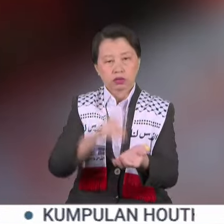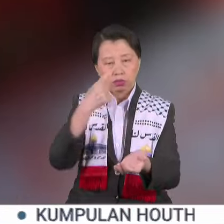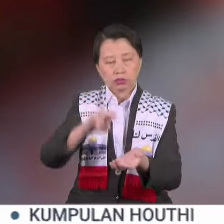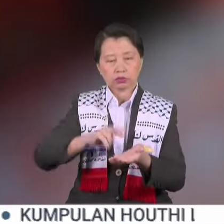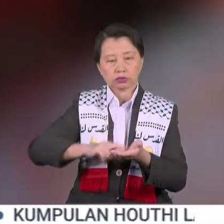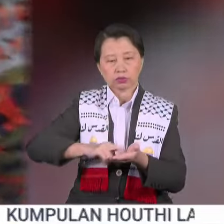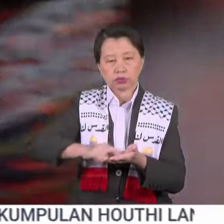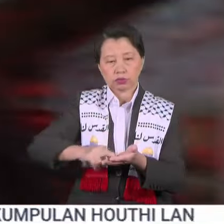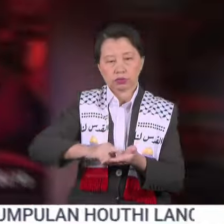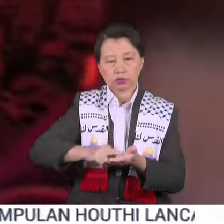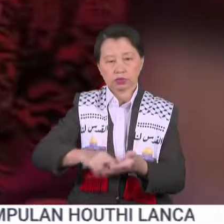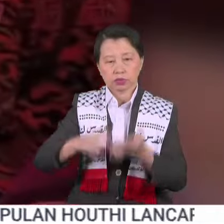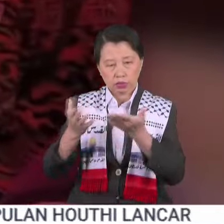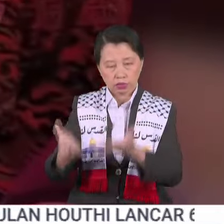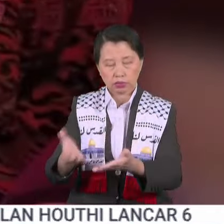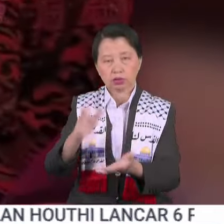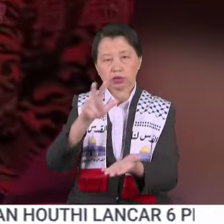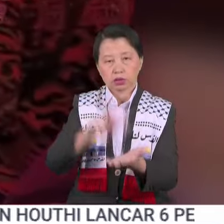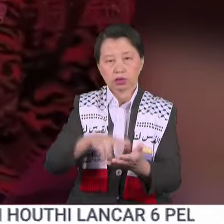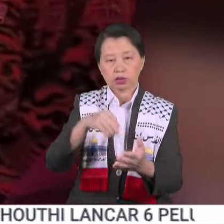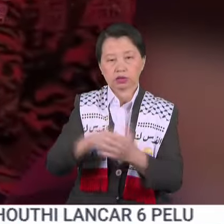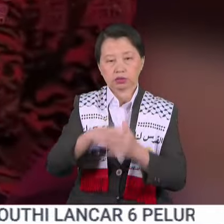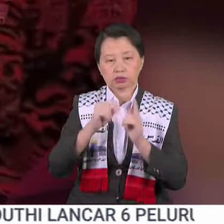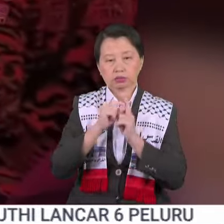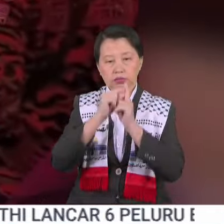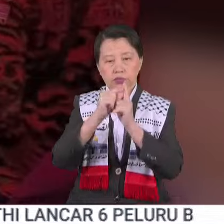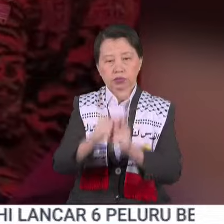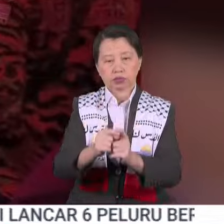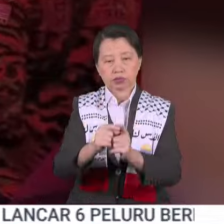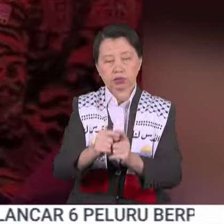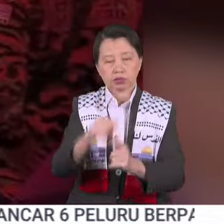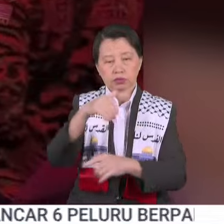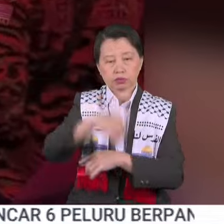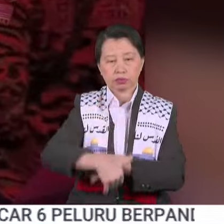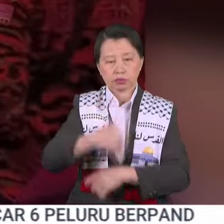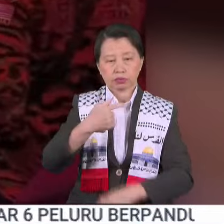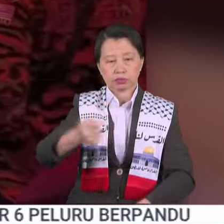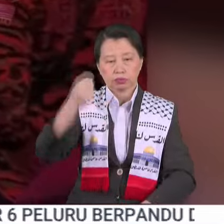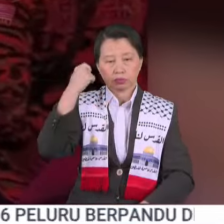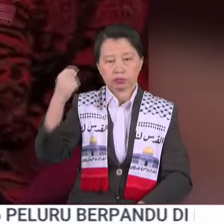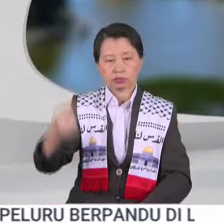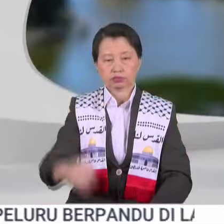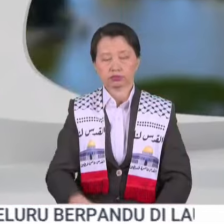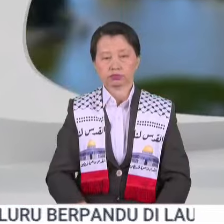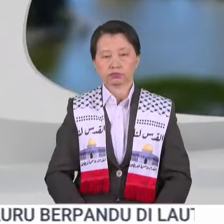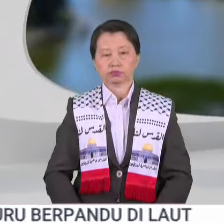rawatan. Mirza mengesahkan perkara ini dalam satu kenyataan media malam tadi.